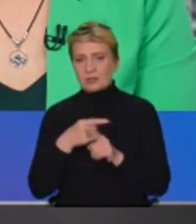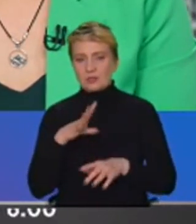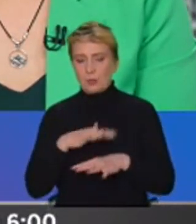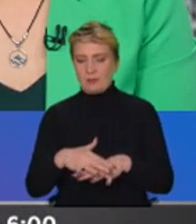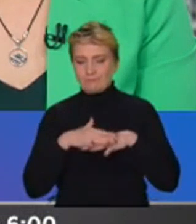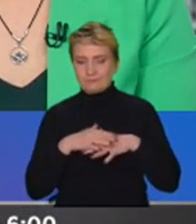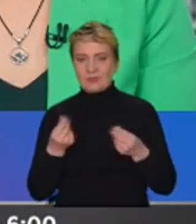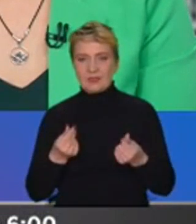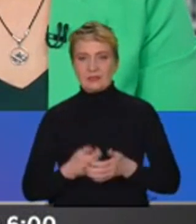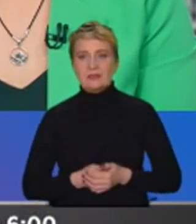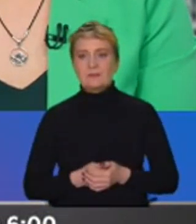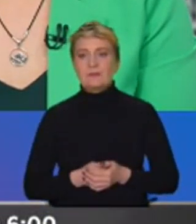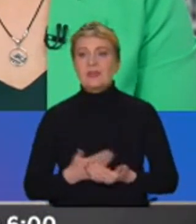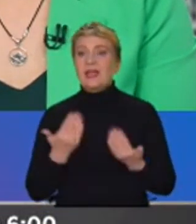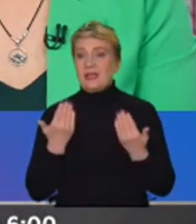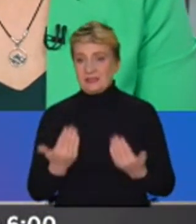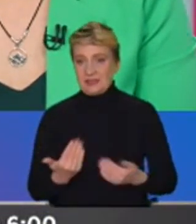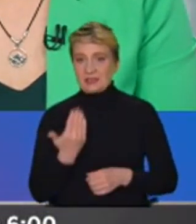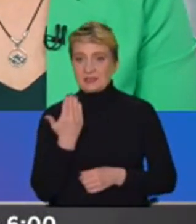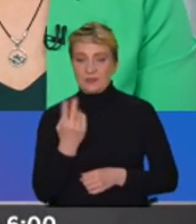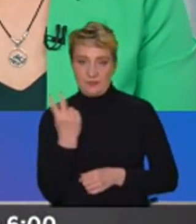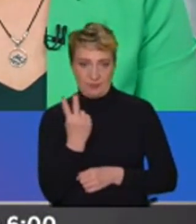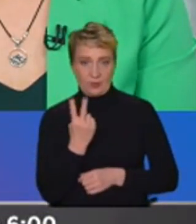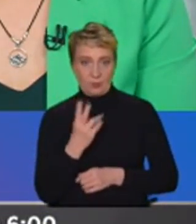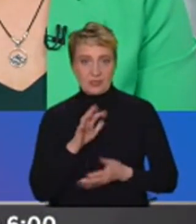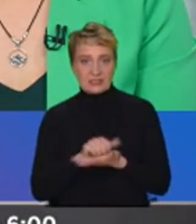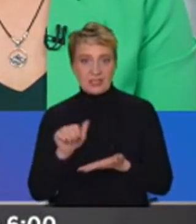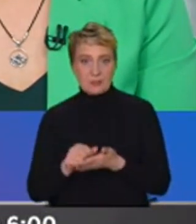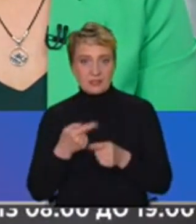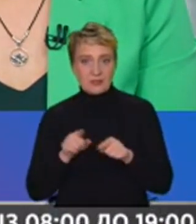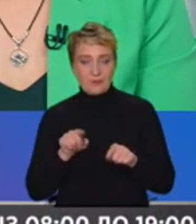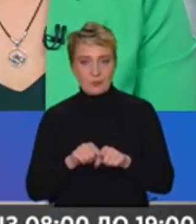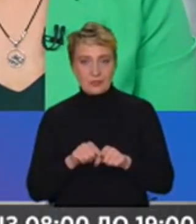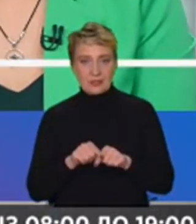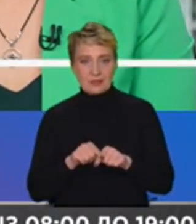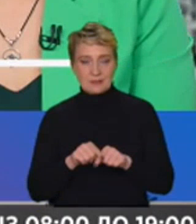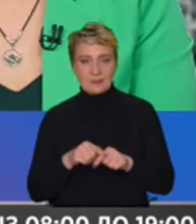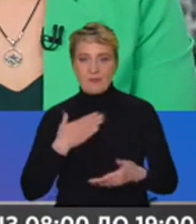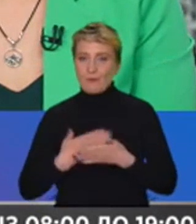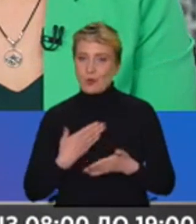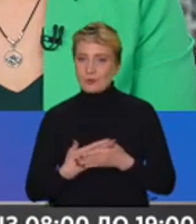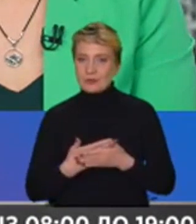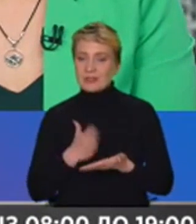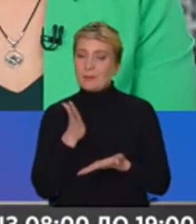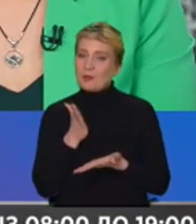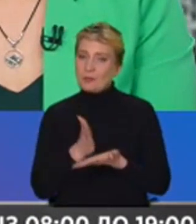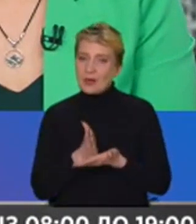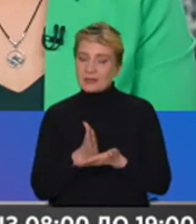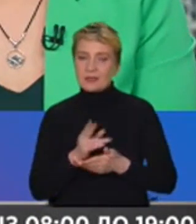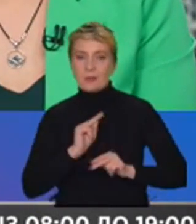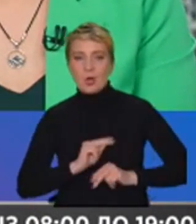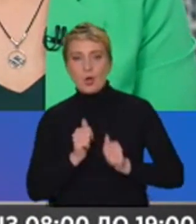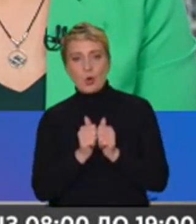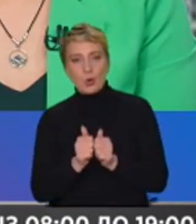так. І зараз ви тільки двоє займаєтеся от таким волонтерством. Чи маєте вже там колег,